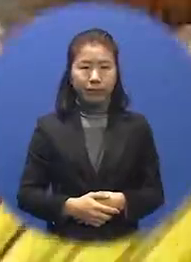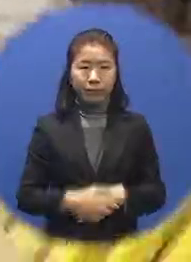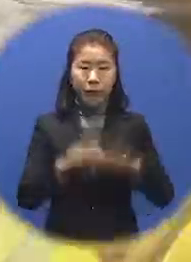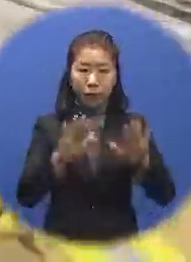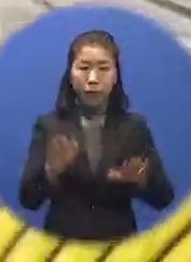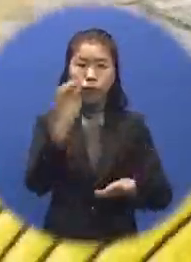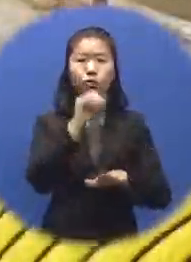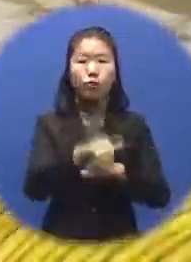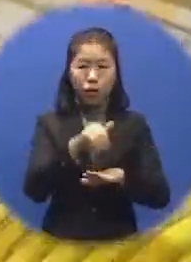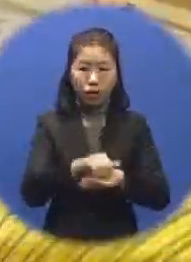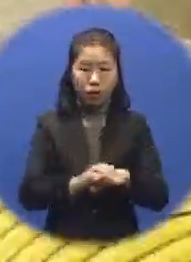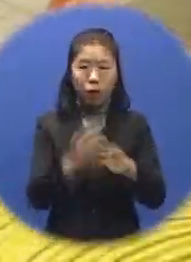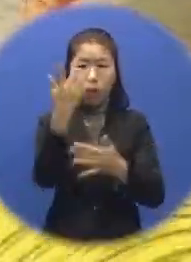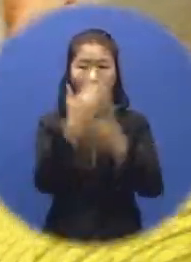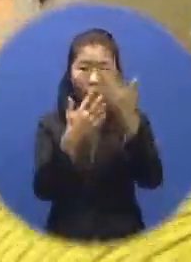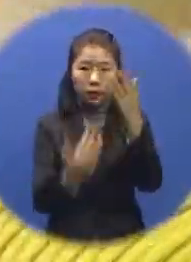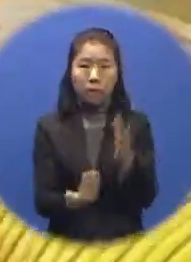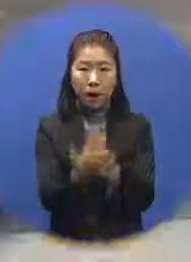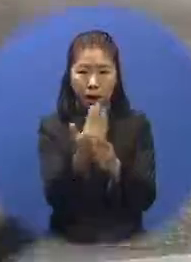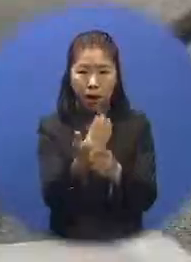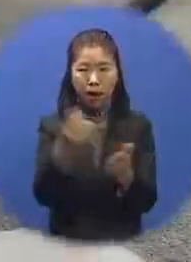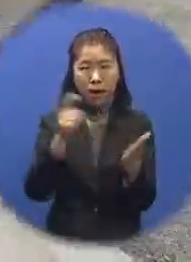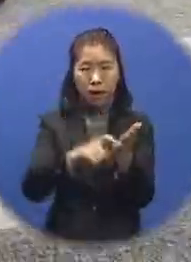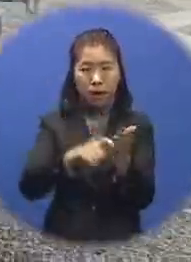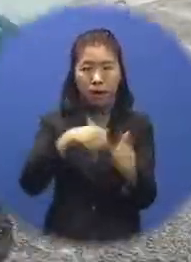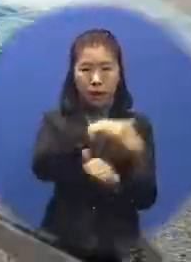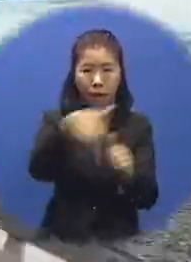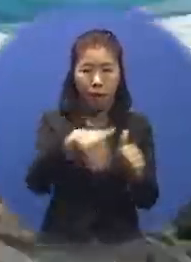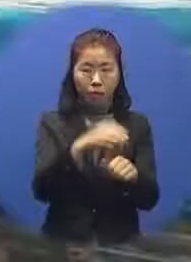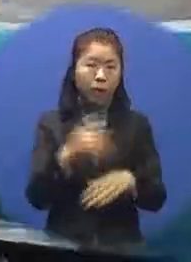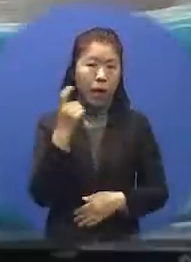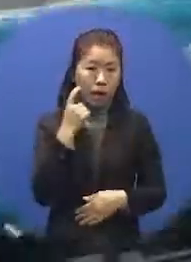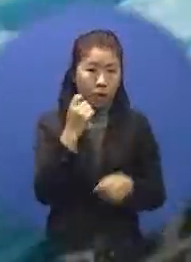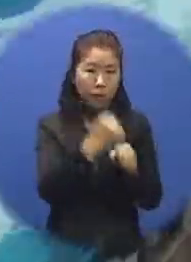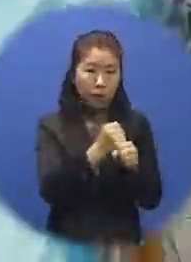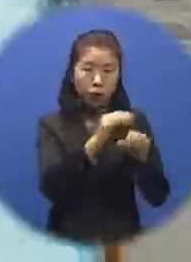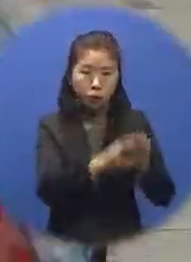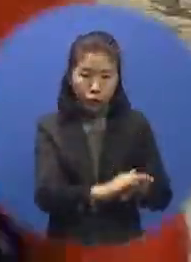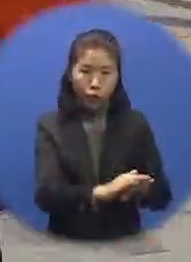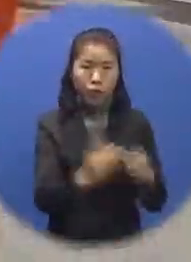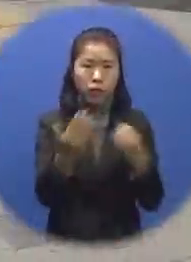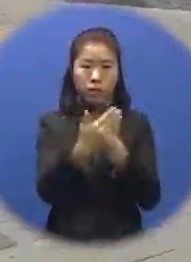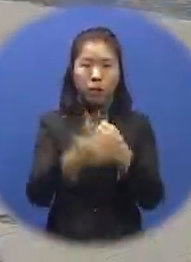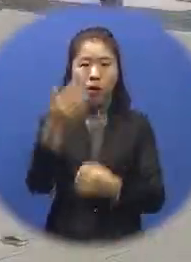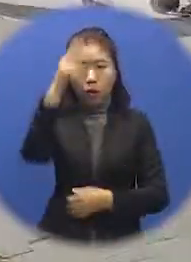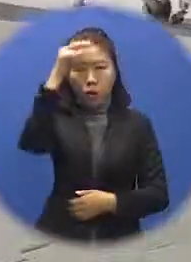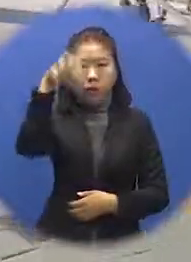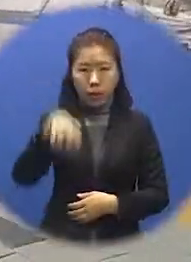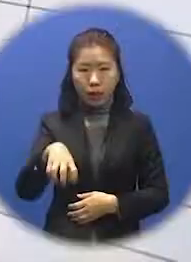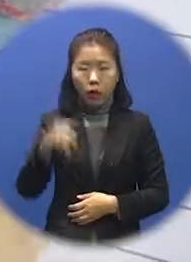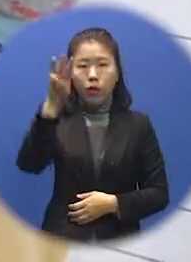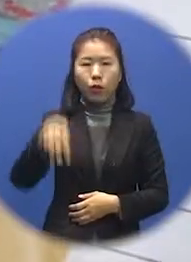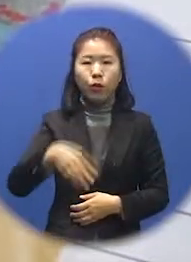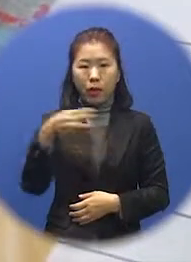이번 훈련은 화재 발생을 재난 상황으로 설정한 가운데 은평경찰서,